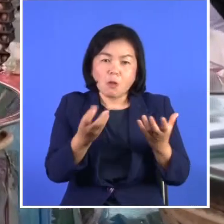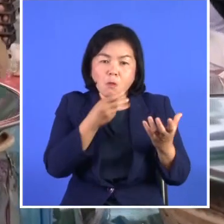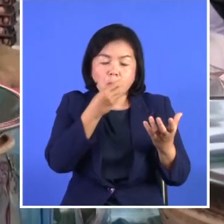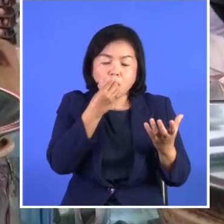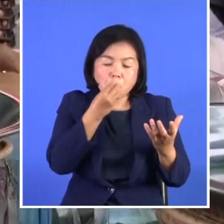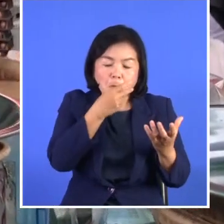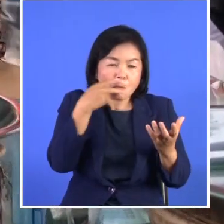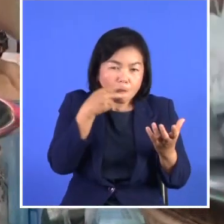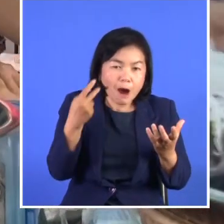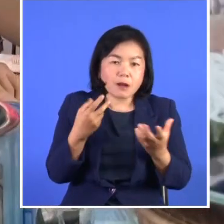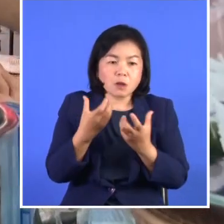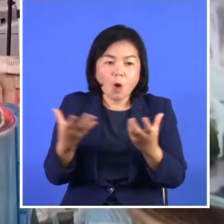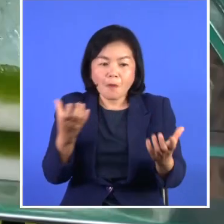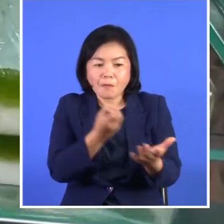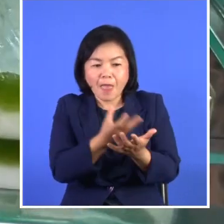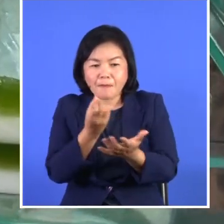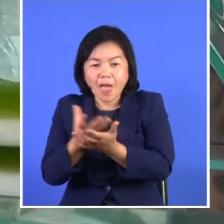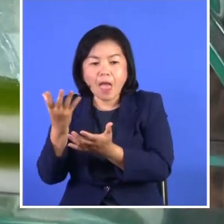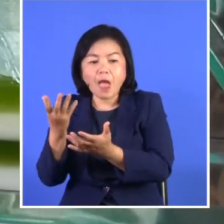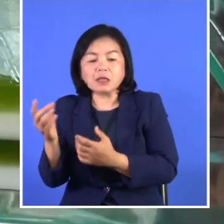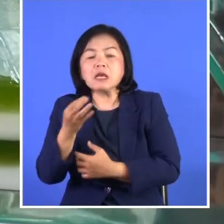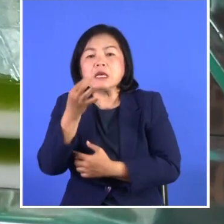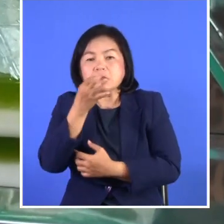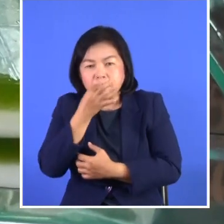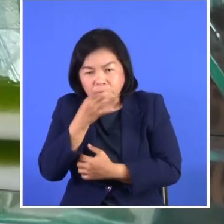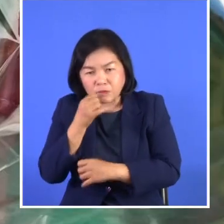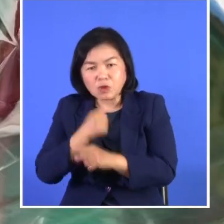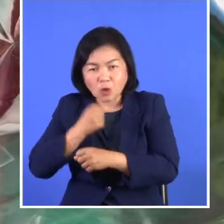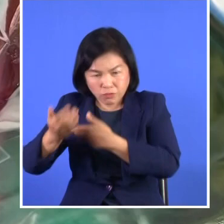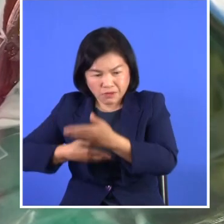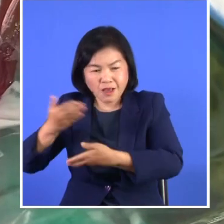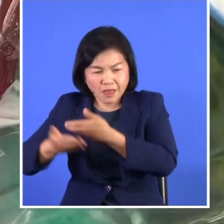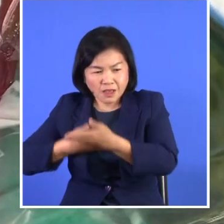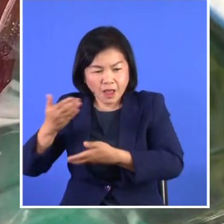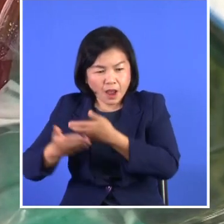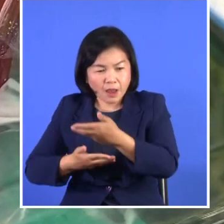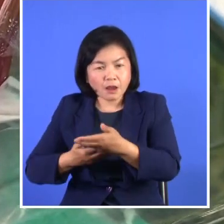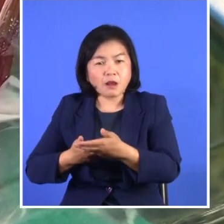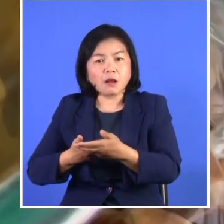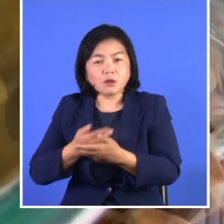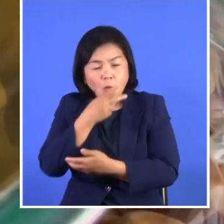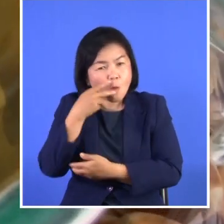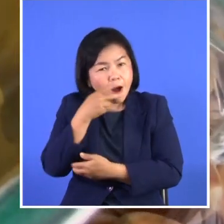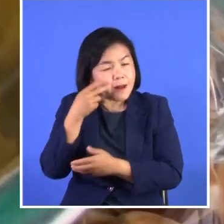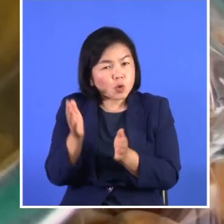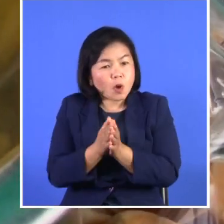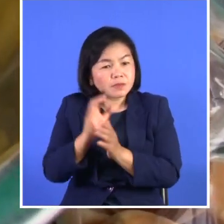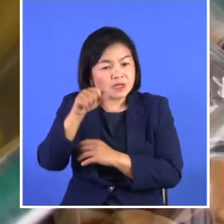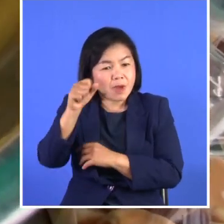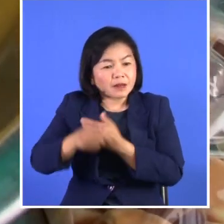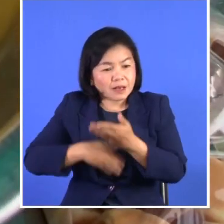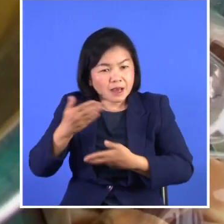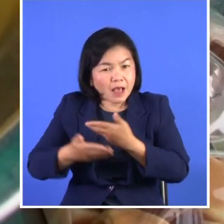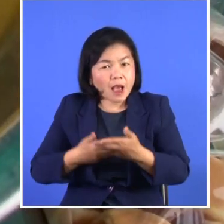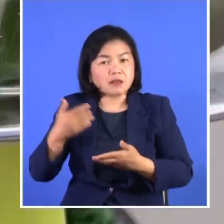พงแล้วตอนนี้เข้าตัวเต็มๆเพราะว่านั่นคืออาชีพที่กำลังทำอยู ่ดูขนมเปียกปูนโอ้อร่อย อ่ะมันใช้น้ำตาลทุกอย่างนะ เยอะๆๆ ที่เห็นอยู่เนี่ยตรงห